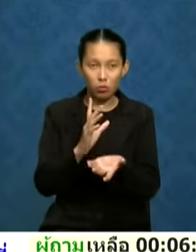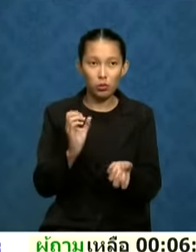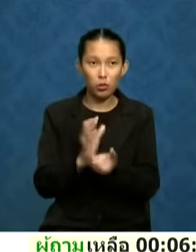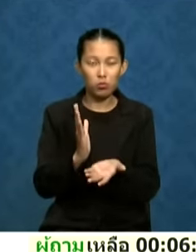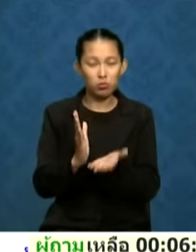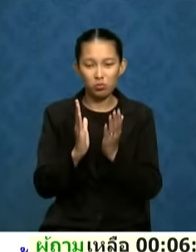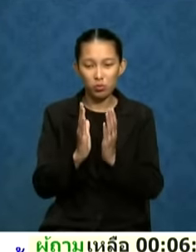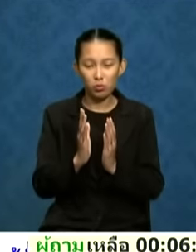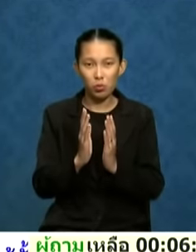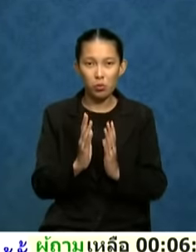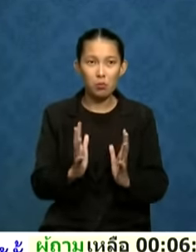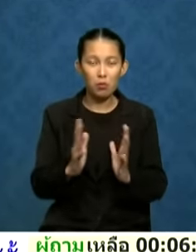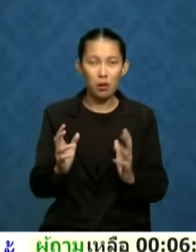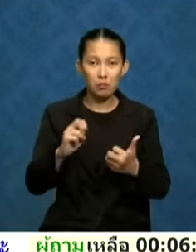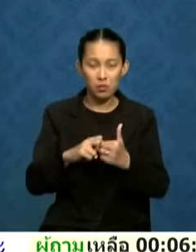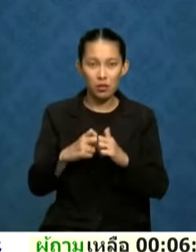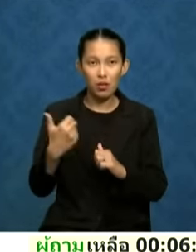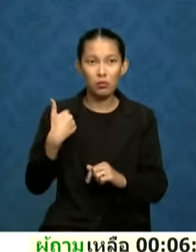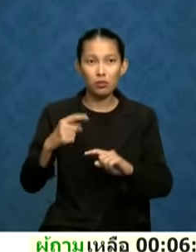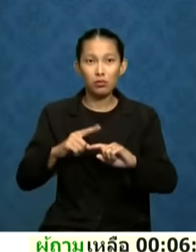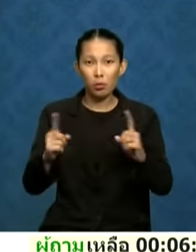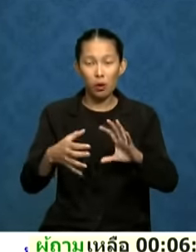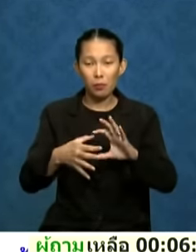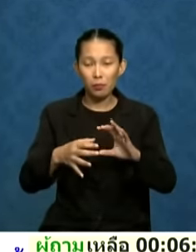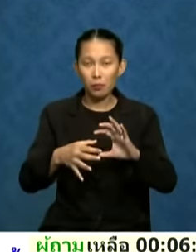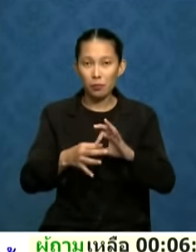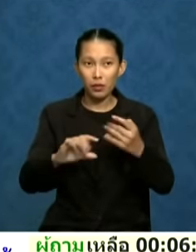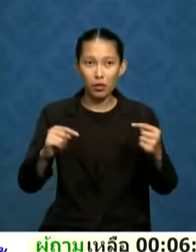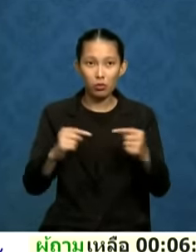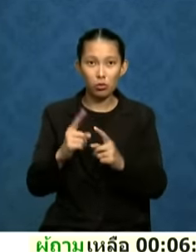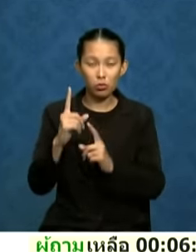Landesregierung